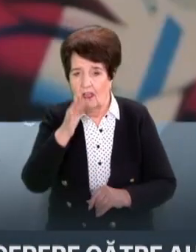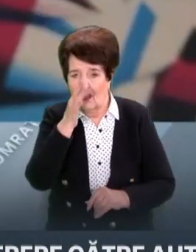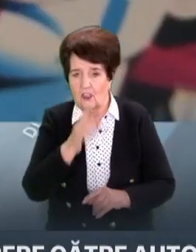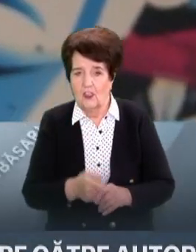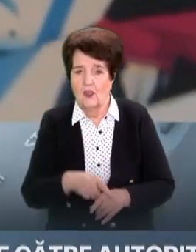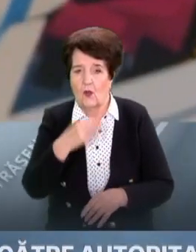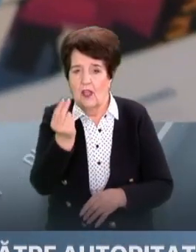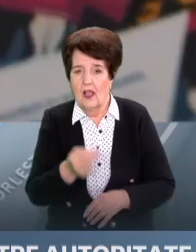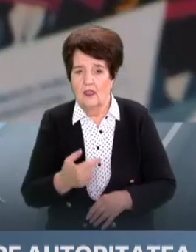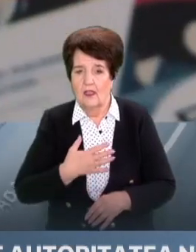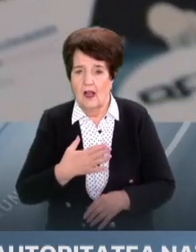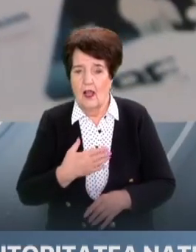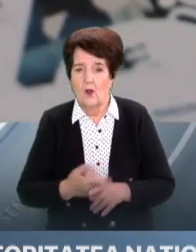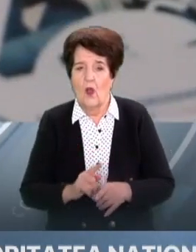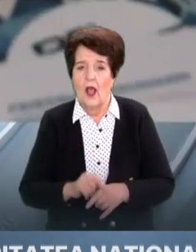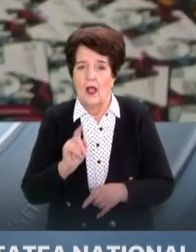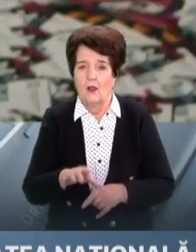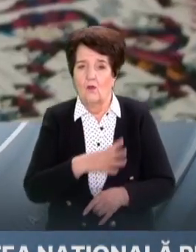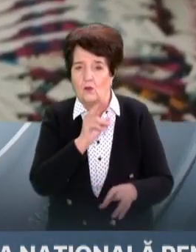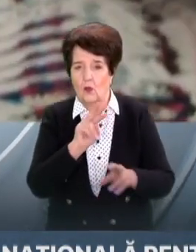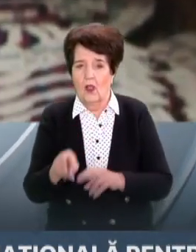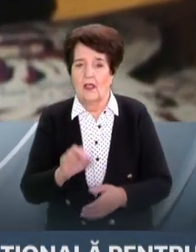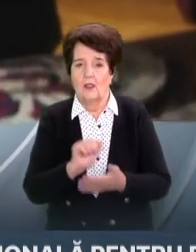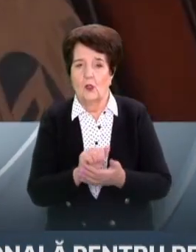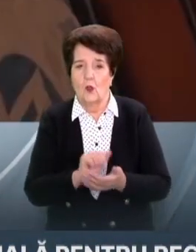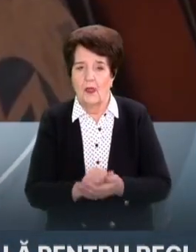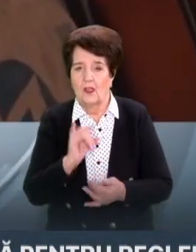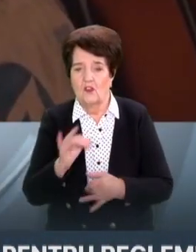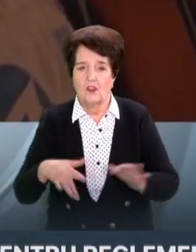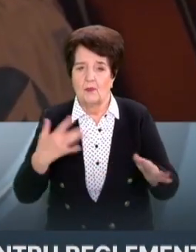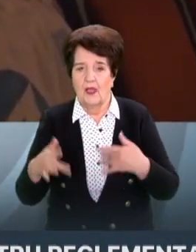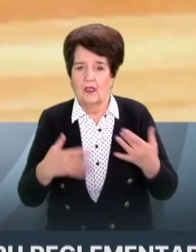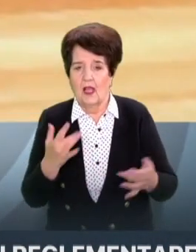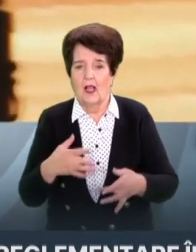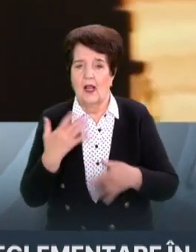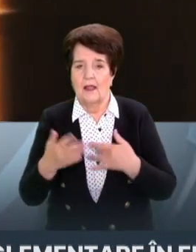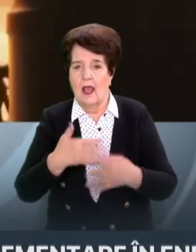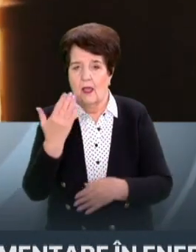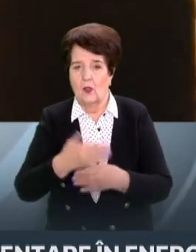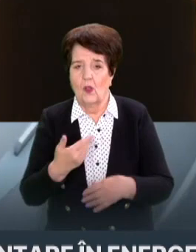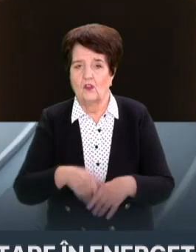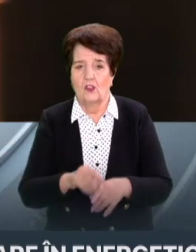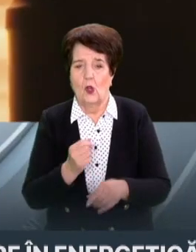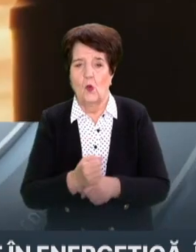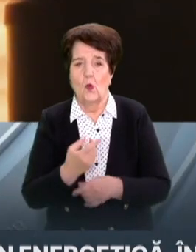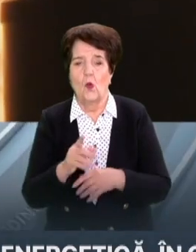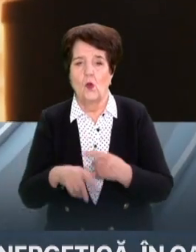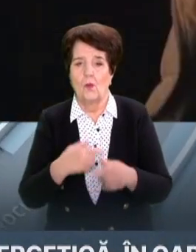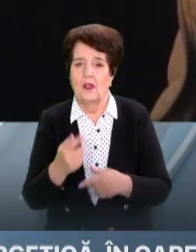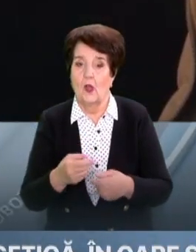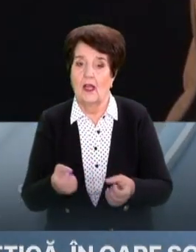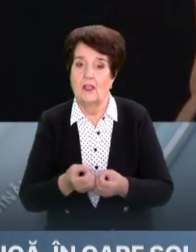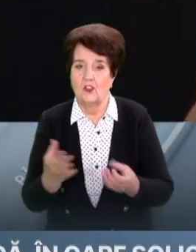iubitorii de artă de la noi au avut ocazia să urmărească documentare și spectacole de teatru. Pot face același lucru în următoarele două zile, pentru